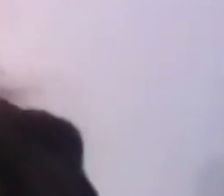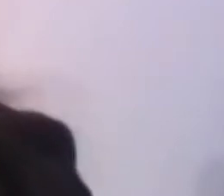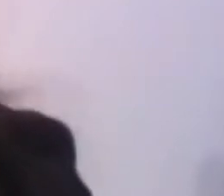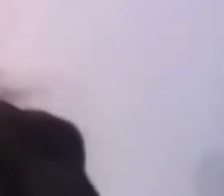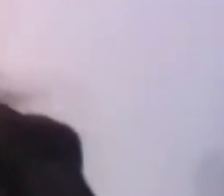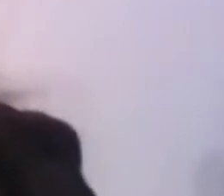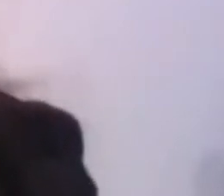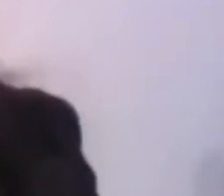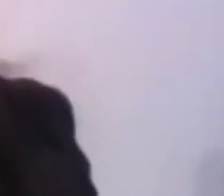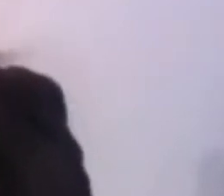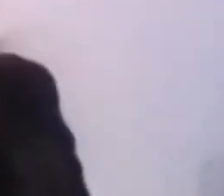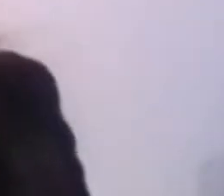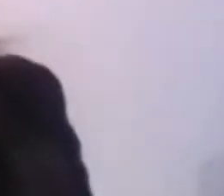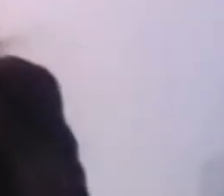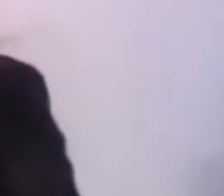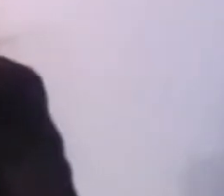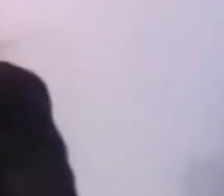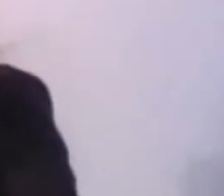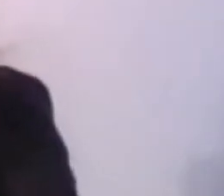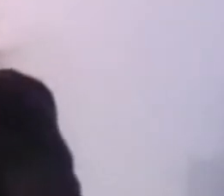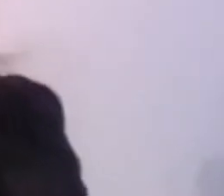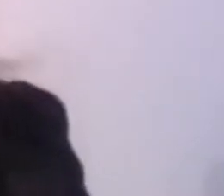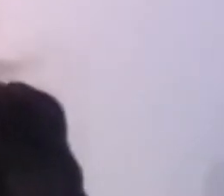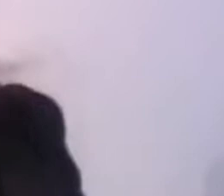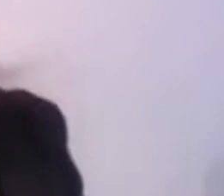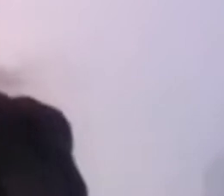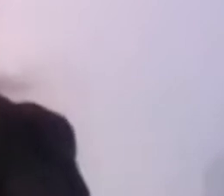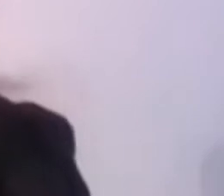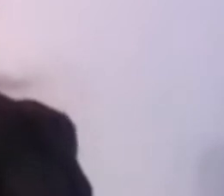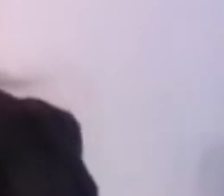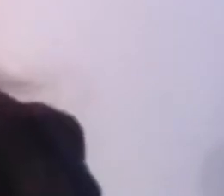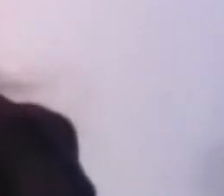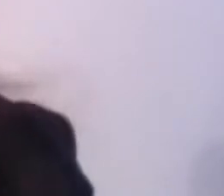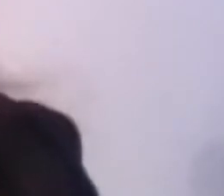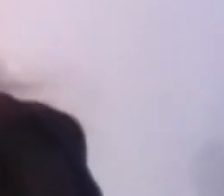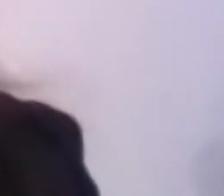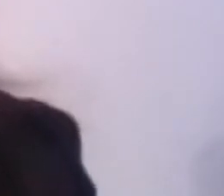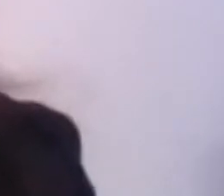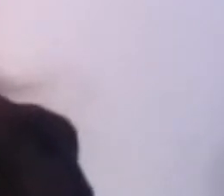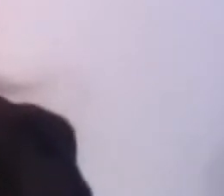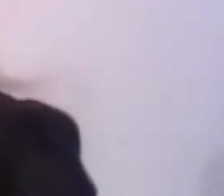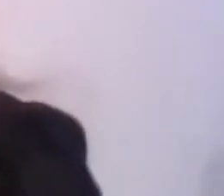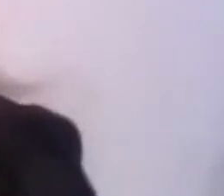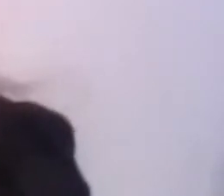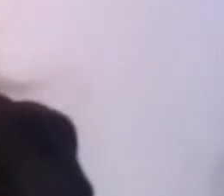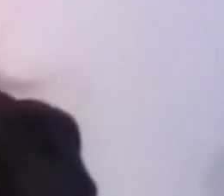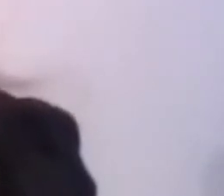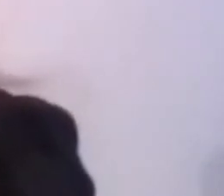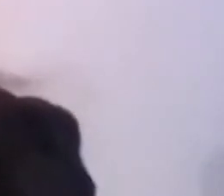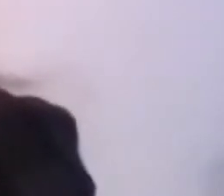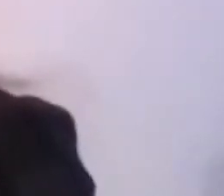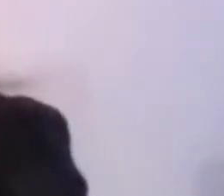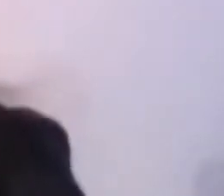de ta vie qui tangue au fil des jours, déroulant sa pelote, beau temps, mauvais temps. Rien de tes crises de rire, de larmes,